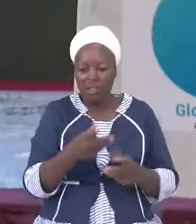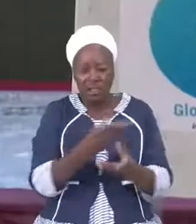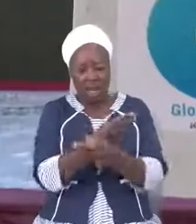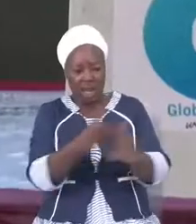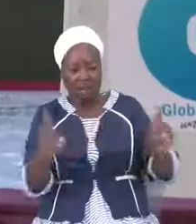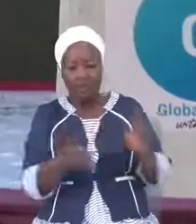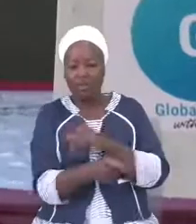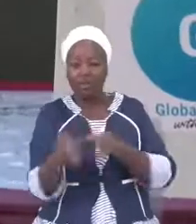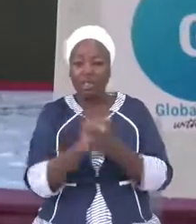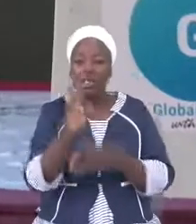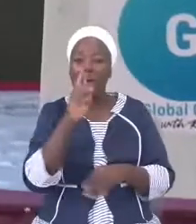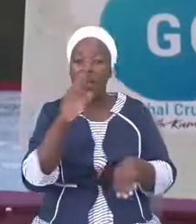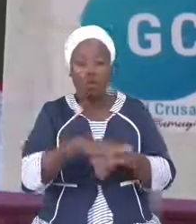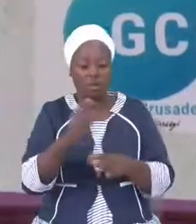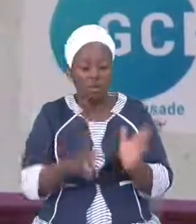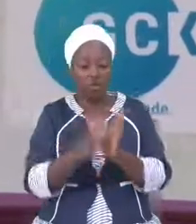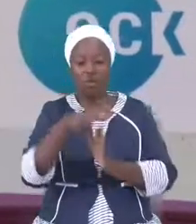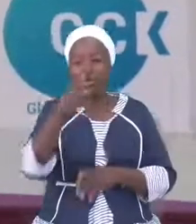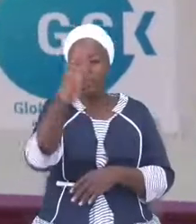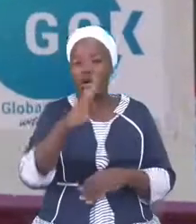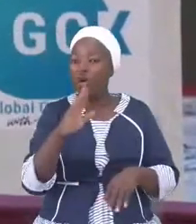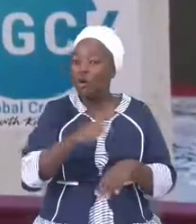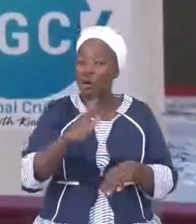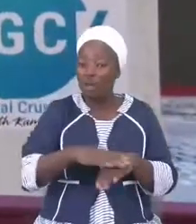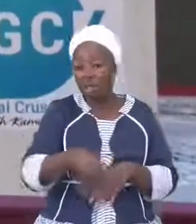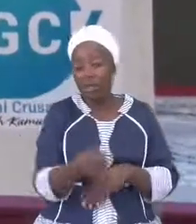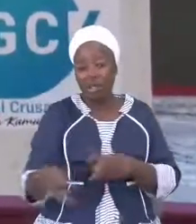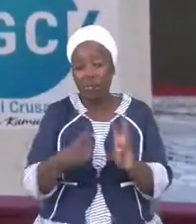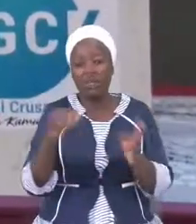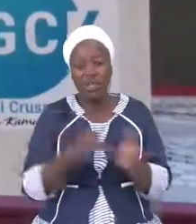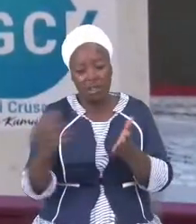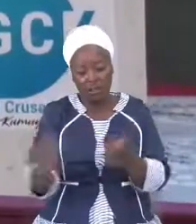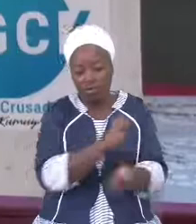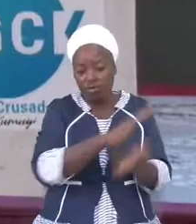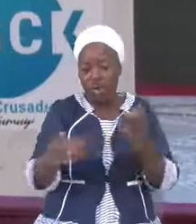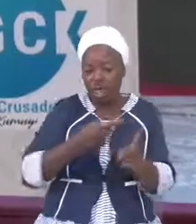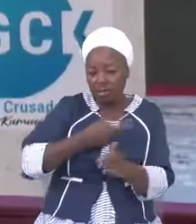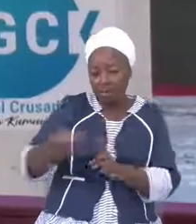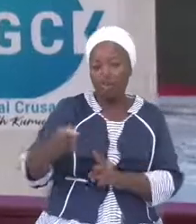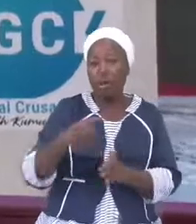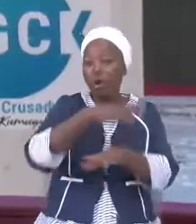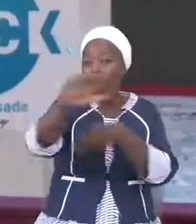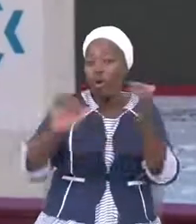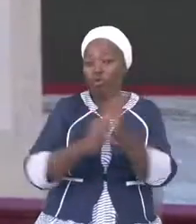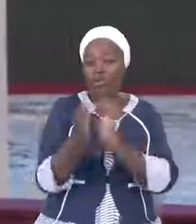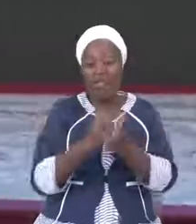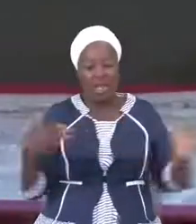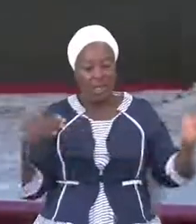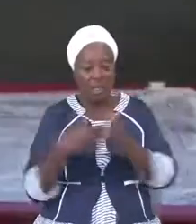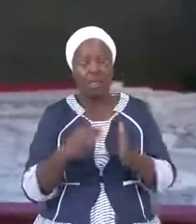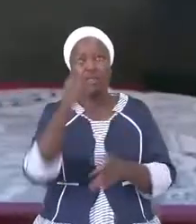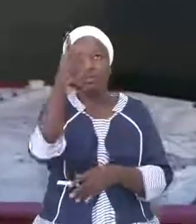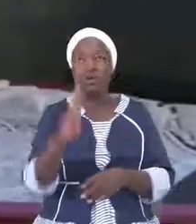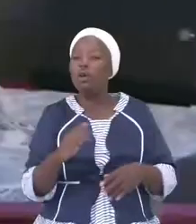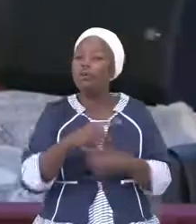délivre, ça aide, ça délivre ceux qui sont du peuple de Dieu. D'autre part, ça blesse, ça détruit ceux qui sont contre